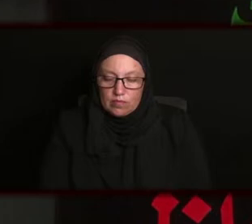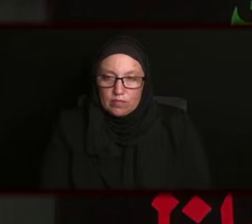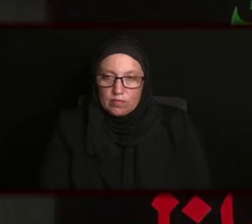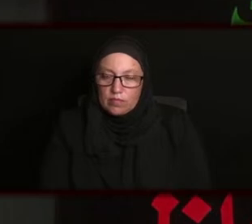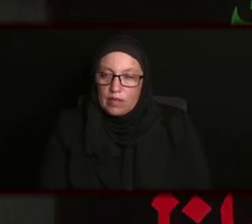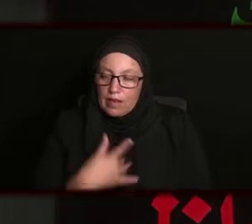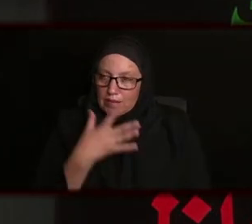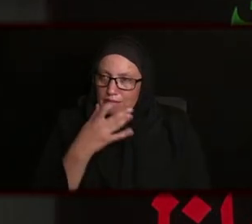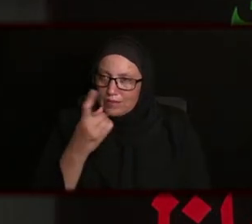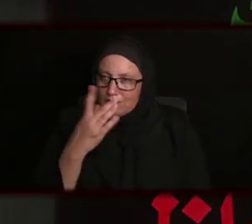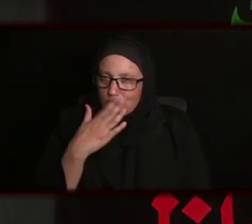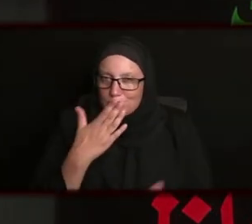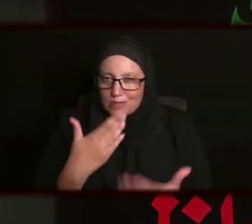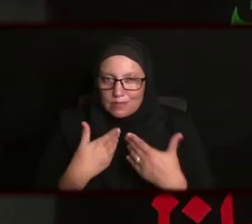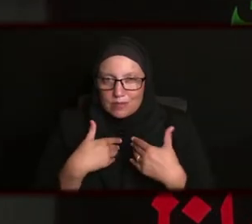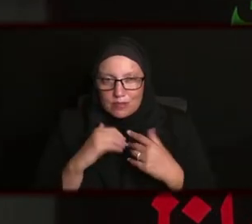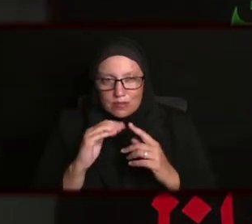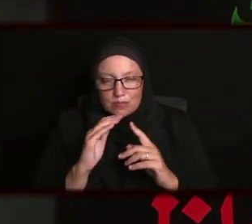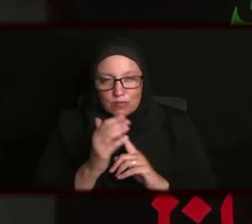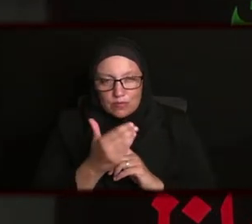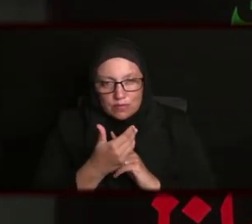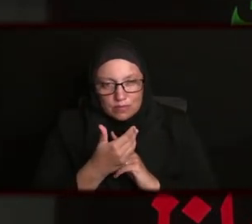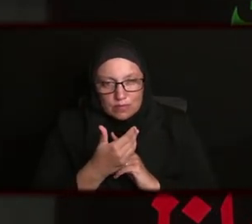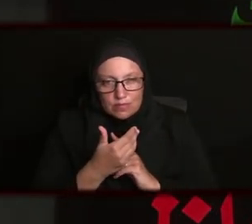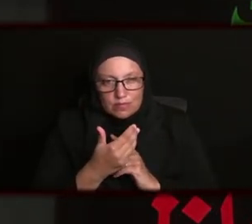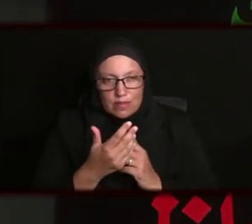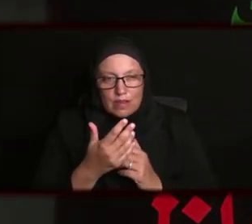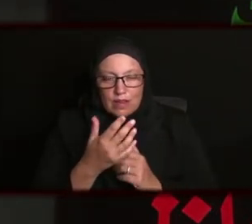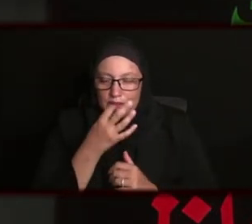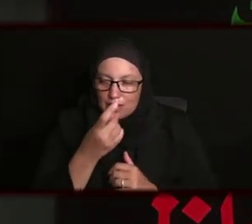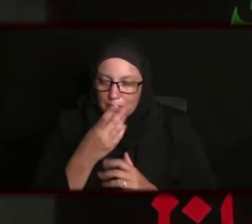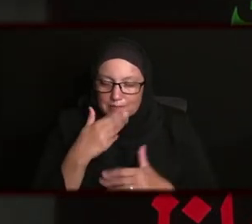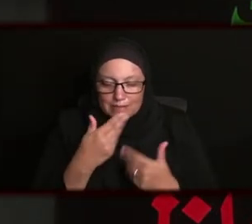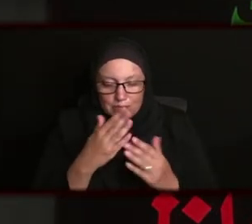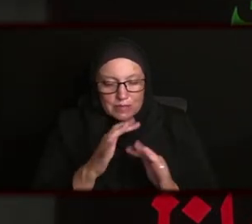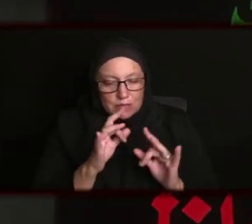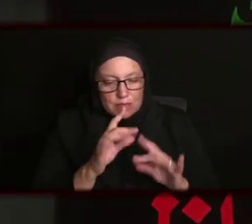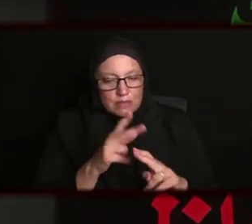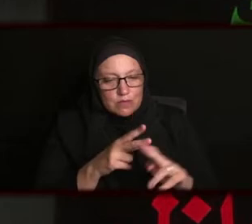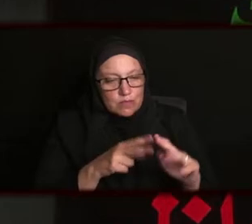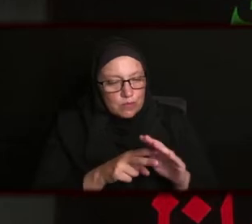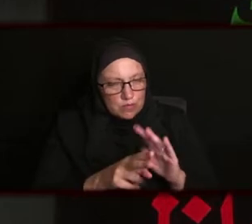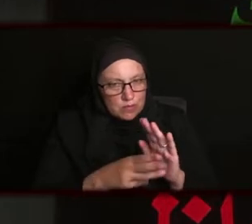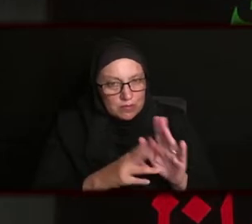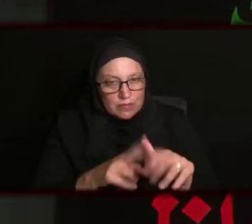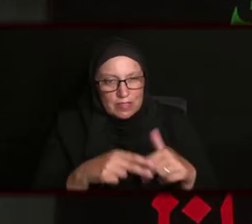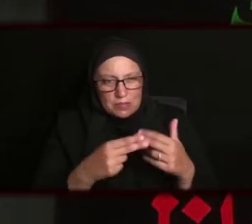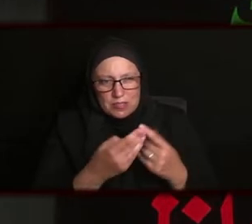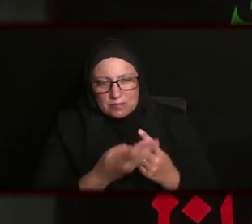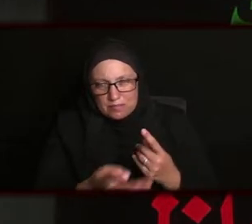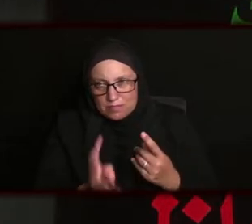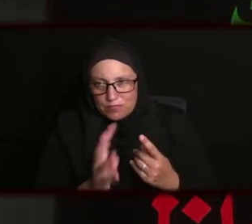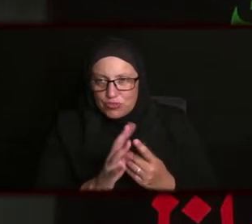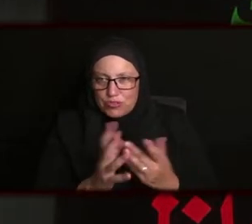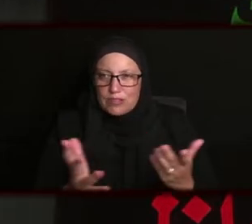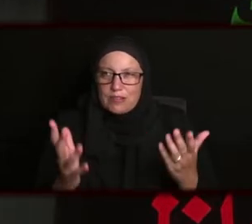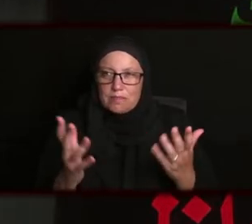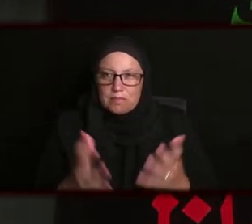صلوا على محمد وآل محمد. اللهم صل على محمد.